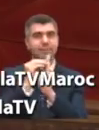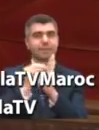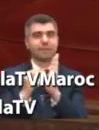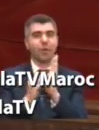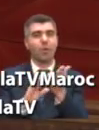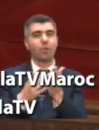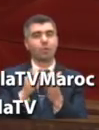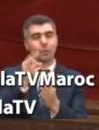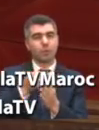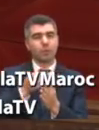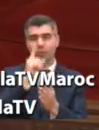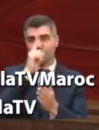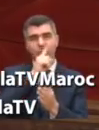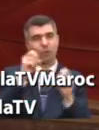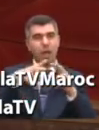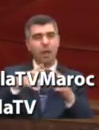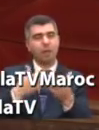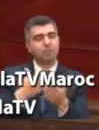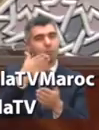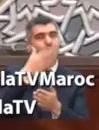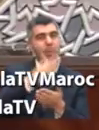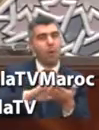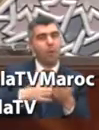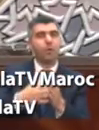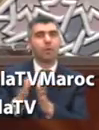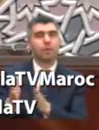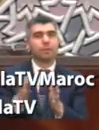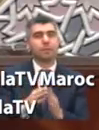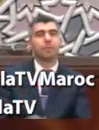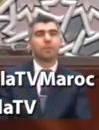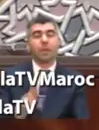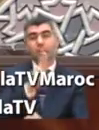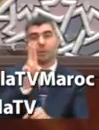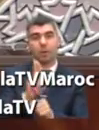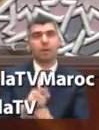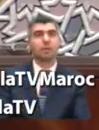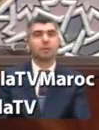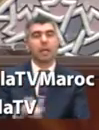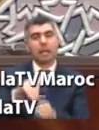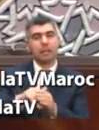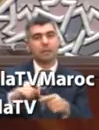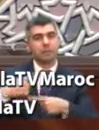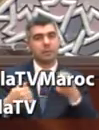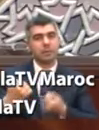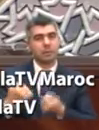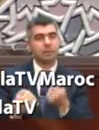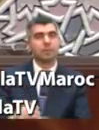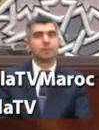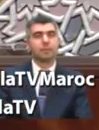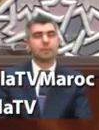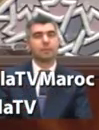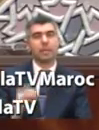أو الفوارق المجالية تأخذ بعين الاعتبار هذا الجانب السباقي. سؤال ثاني والأخير في هذا القطاع لفريق الأصالة والمعاصرة عن